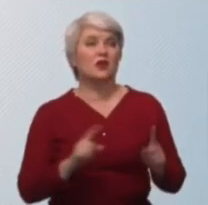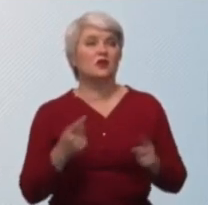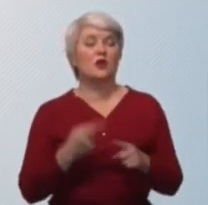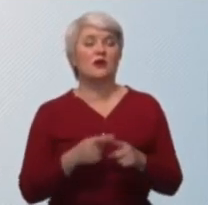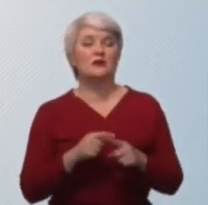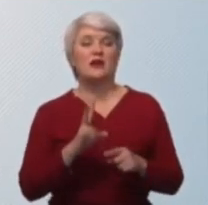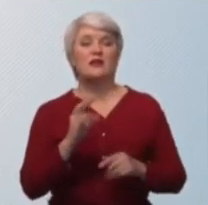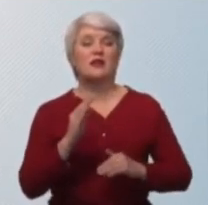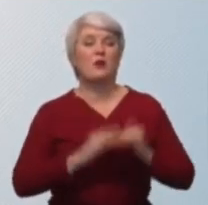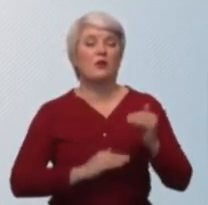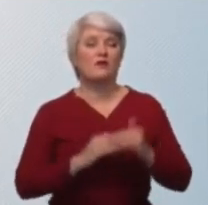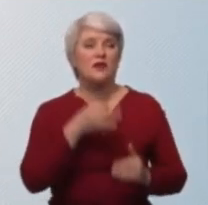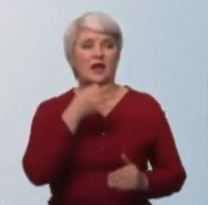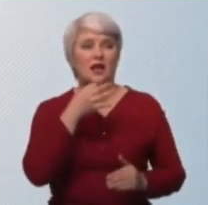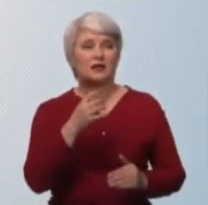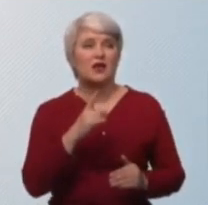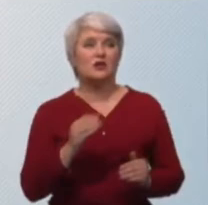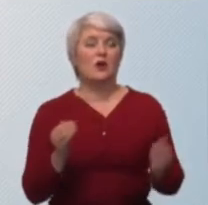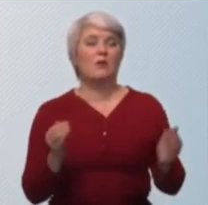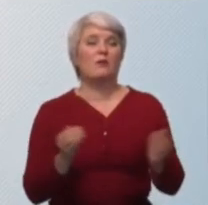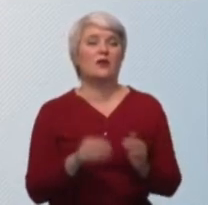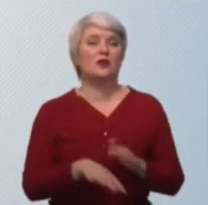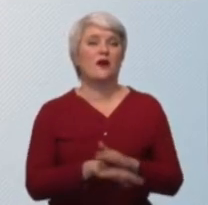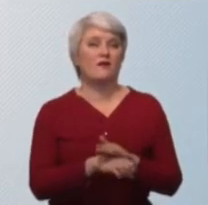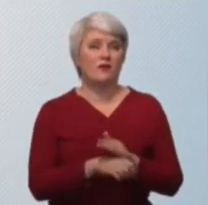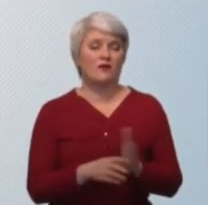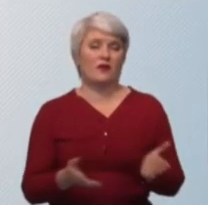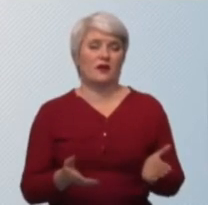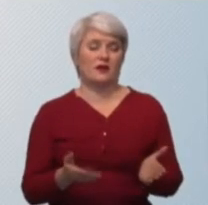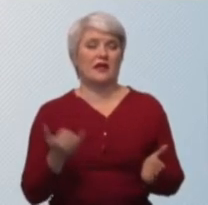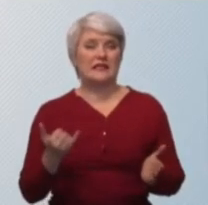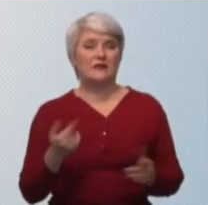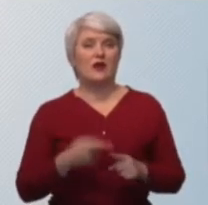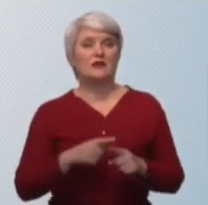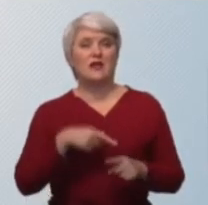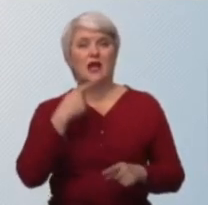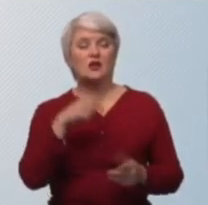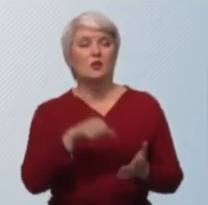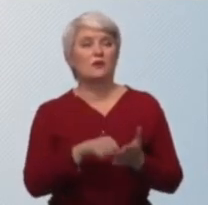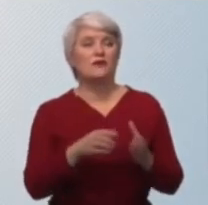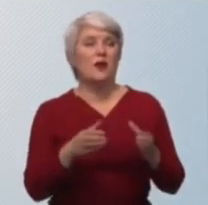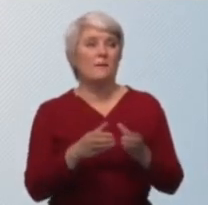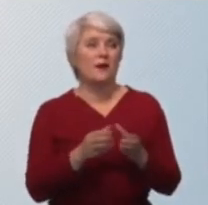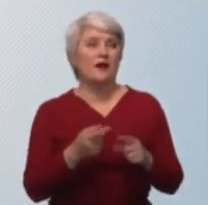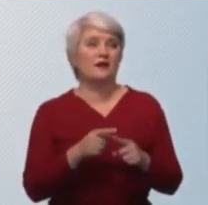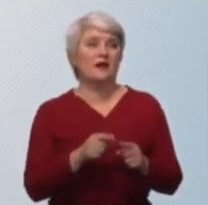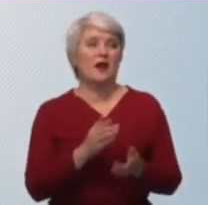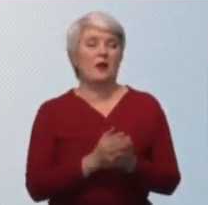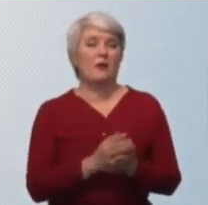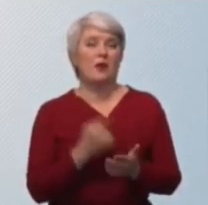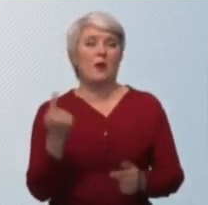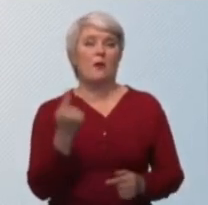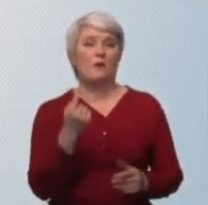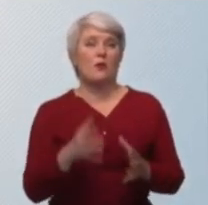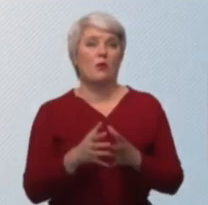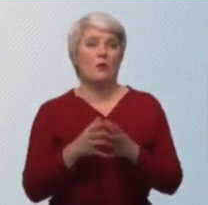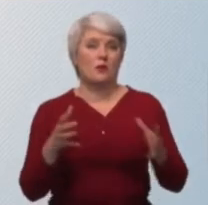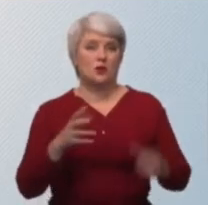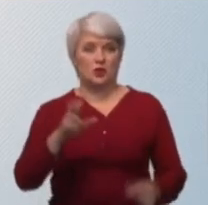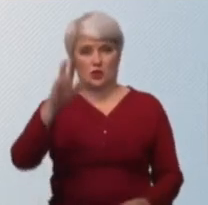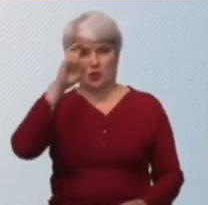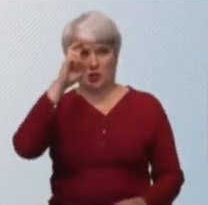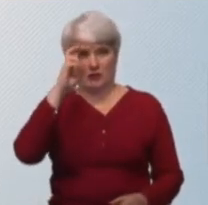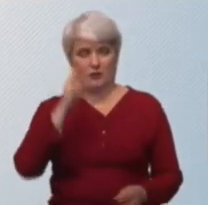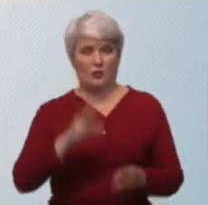це не професійно казати, щоб менше воровали. Нужно, щоб було. Сьогодні це каже представник партії, яка має монобільшість в державному